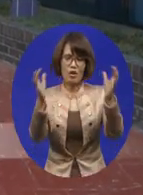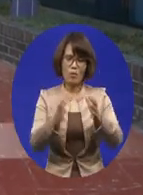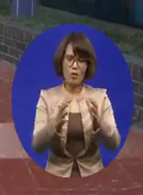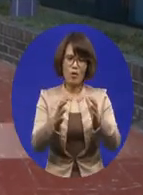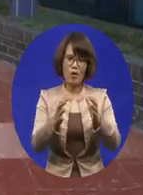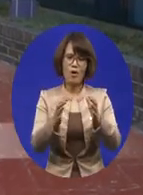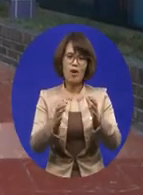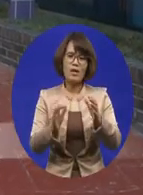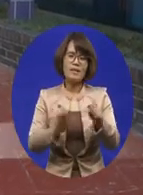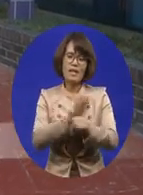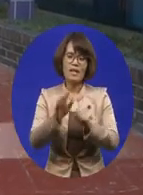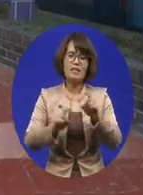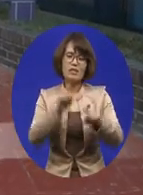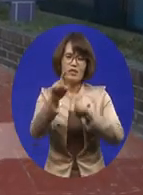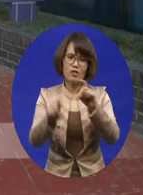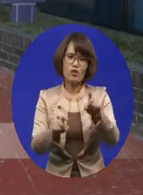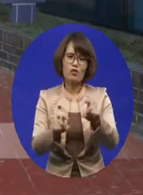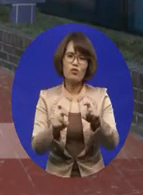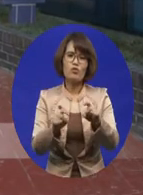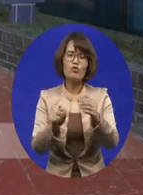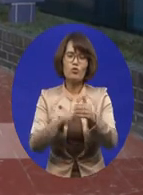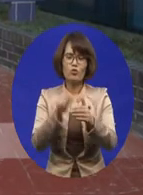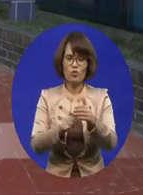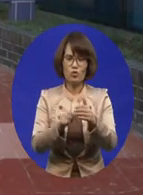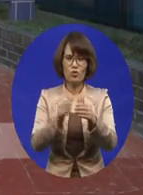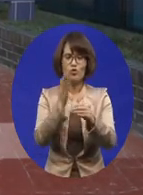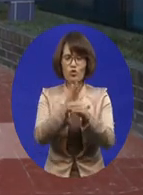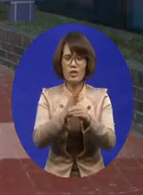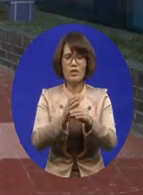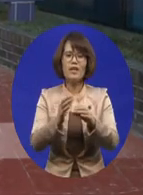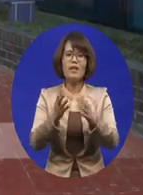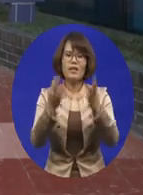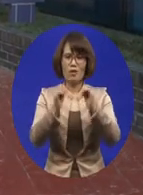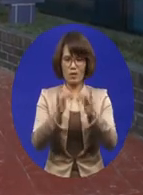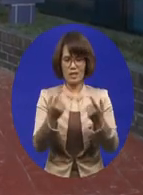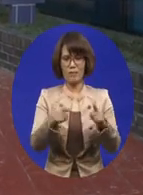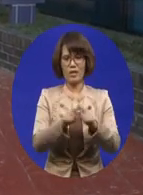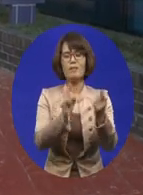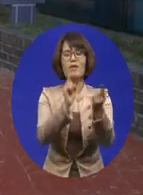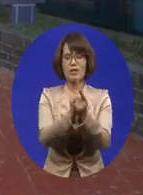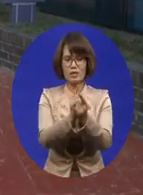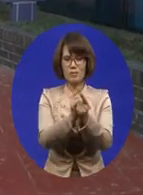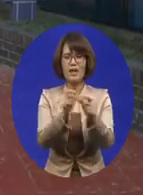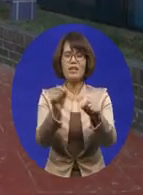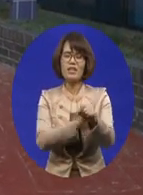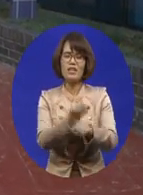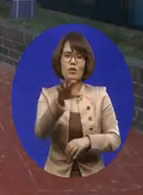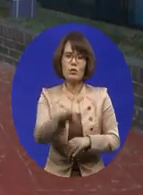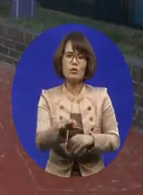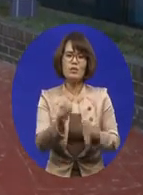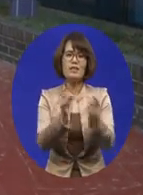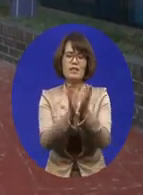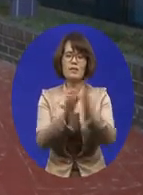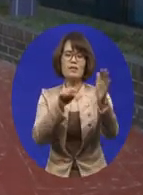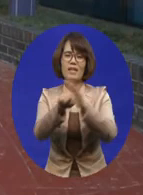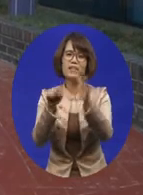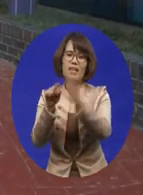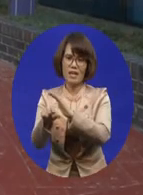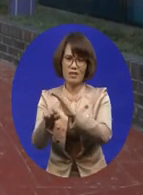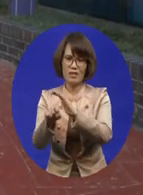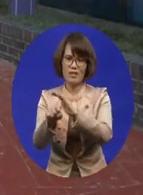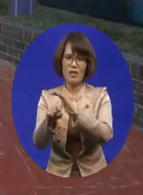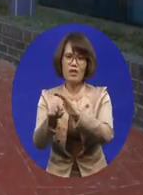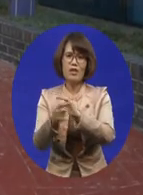이웃사랑을 실천하고 있는 곳 여럿이 함께를 만나보고 계시는데요. 특히나 이곳에서는 직접 찾아가는 이동 푸드마켓을 통해